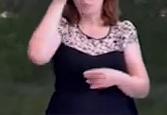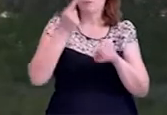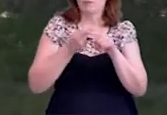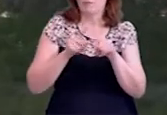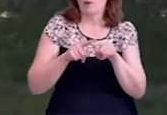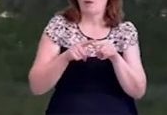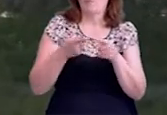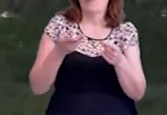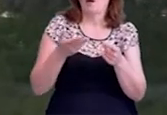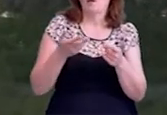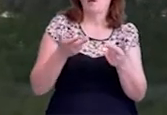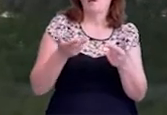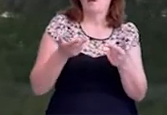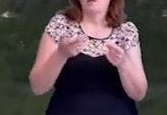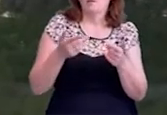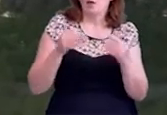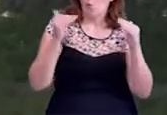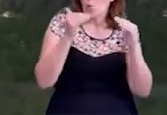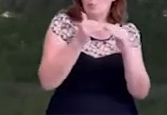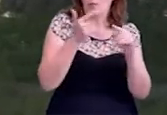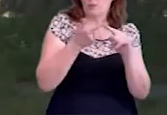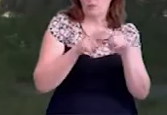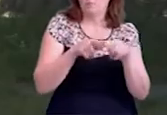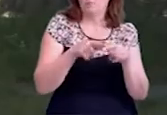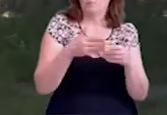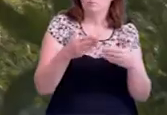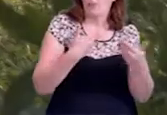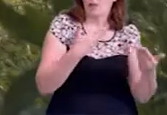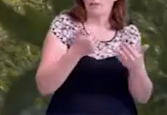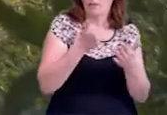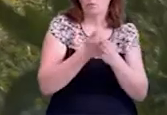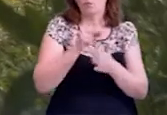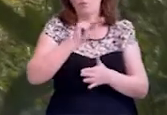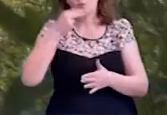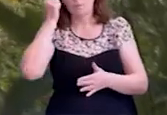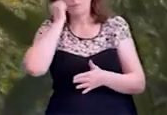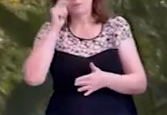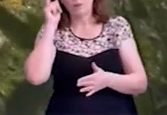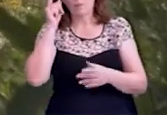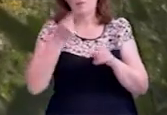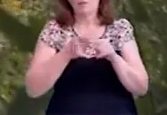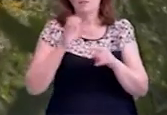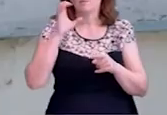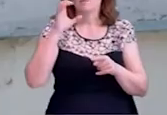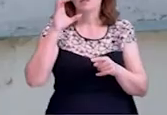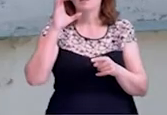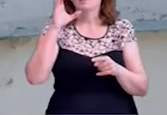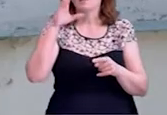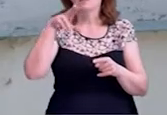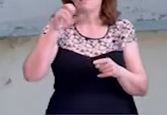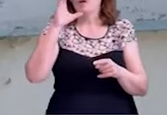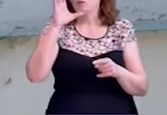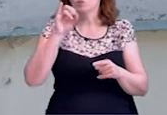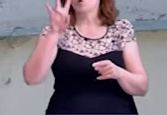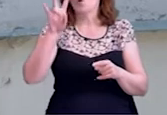асоціюємо з об'єктами, які належать Чернігів-Стародавньому. В першу чергу це Спасо-Преображенський собор, який також